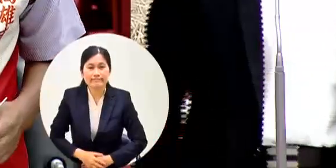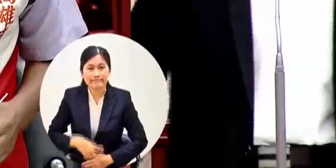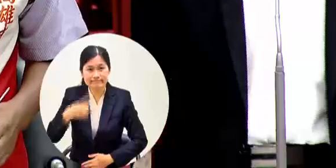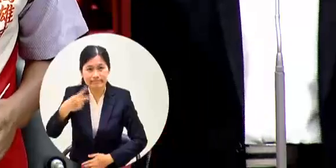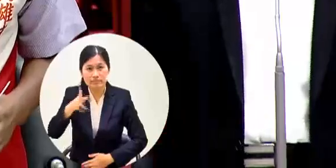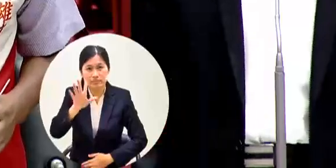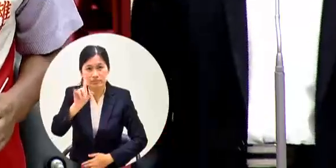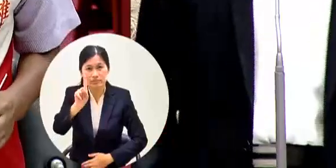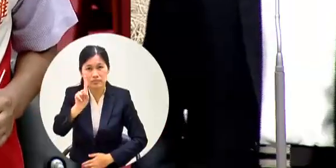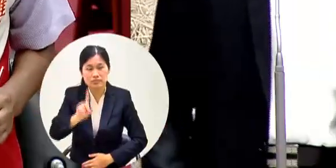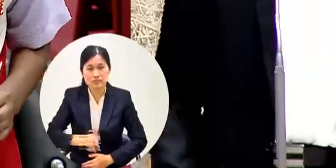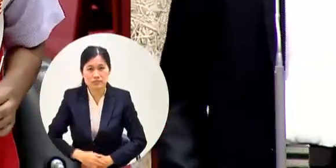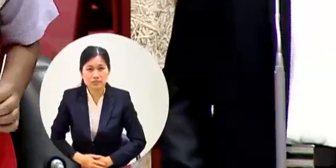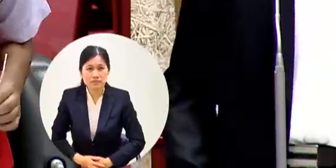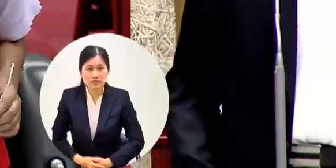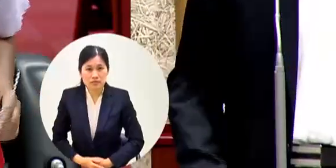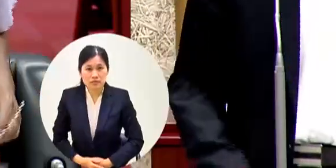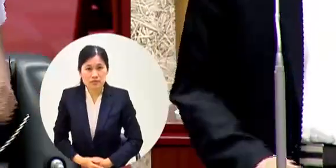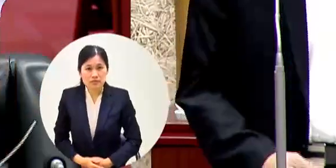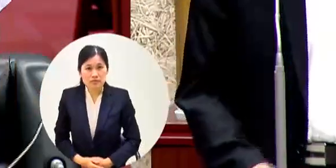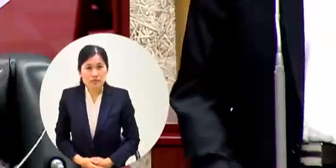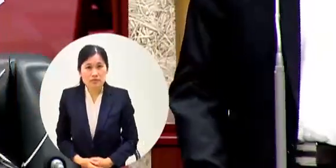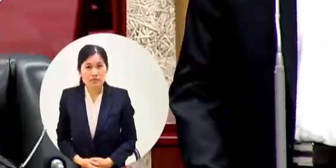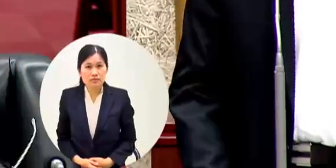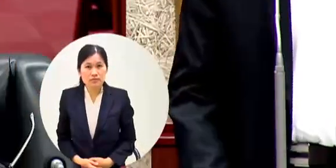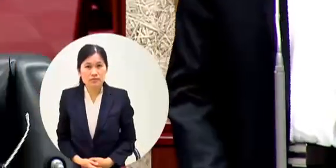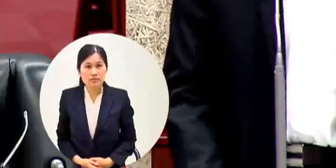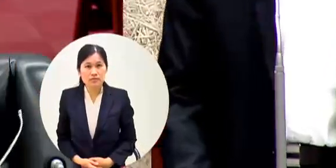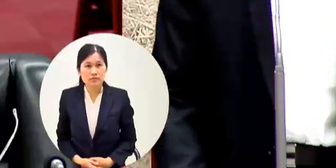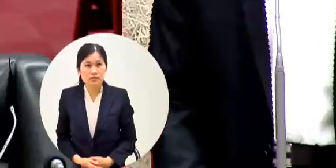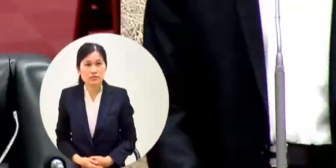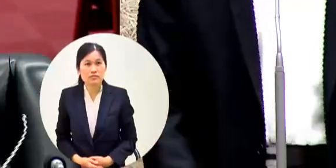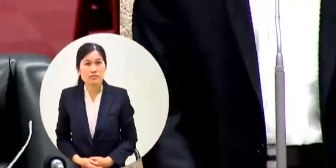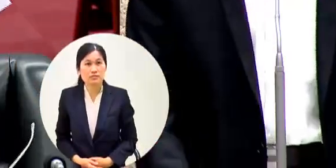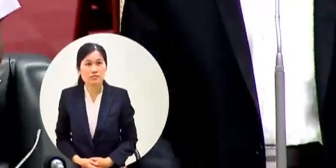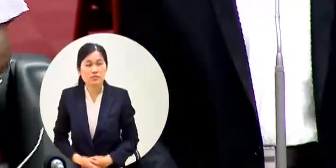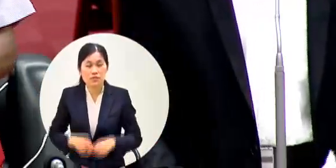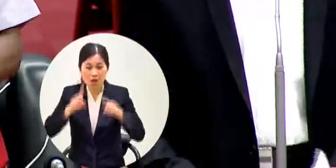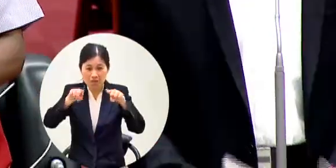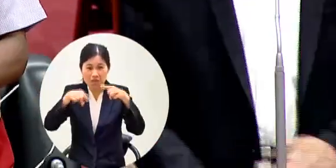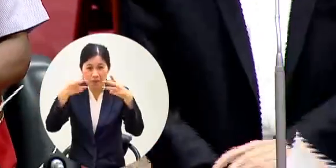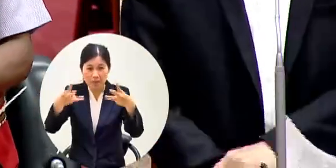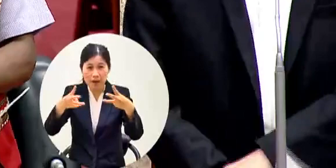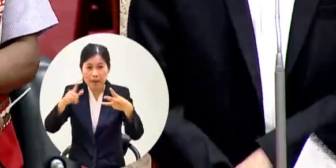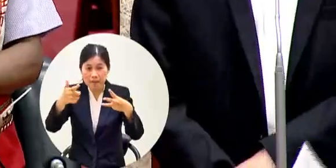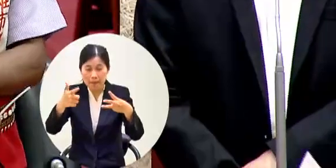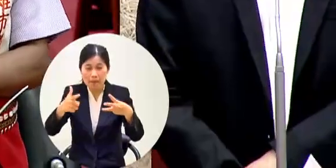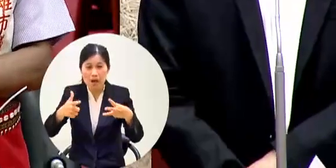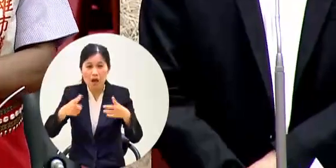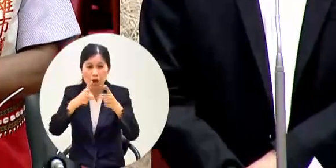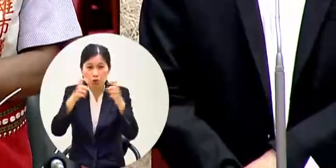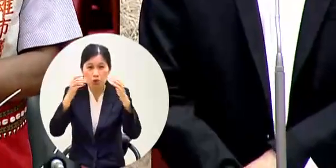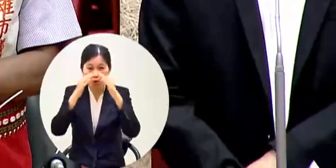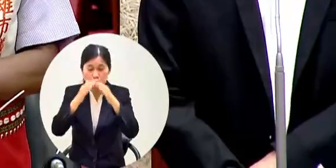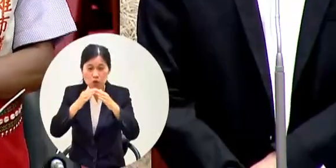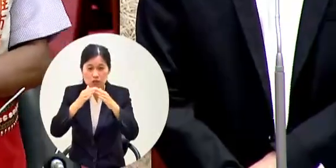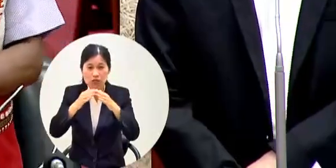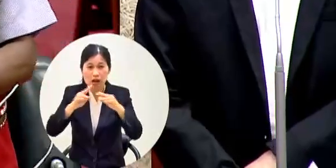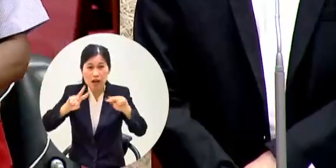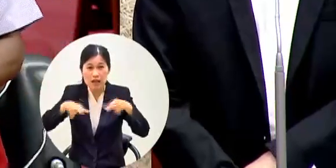十五分钟，我后面还有几处。好，这个部分呢、啊，本席绝对相信你，而且支持